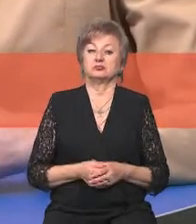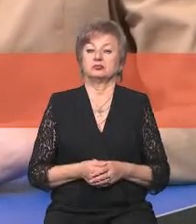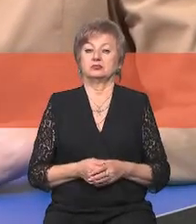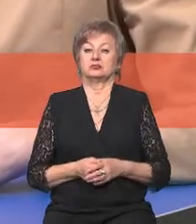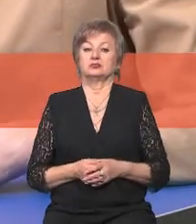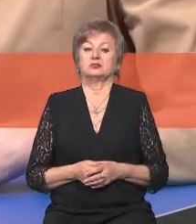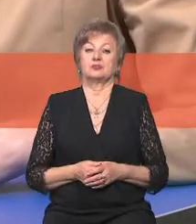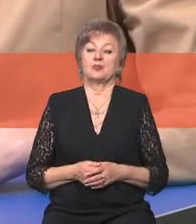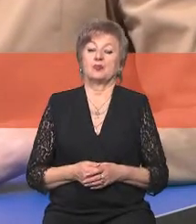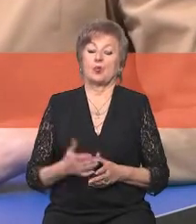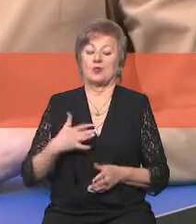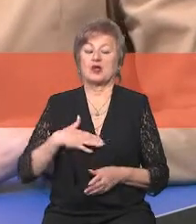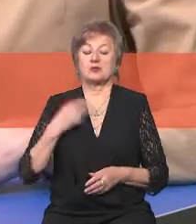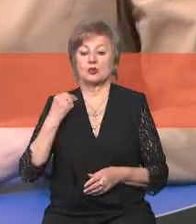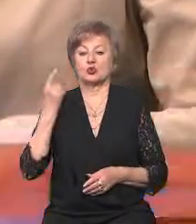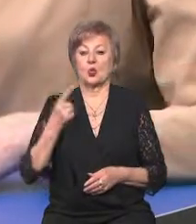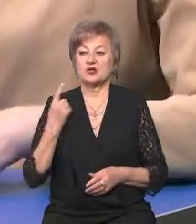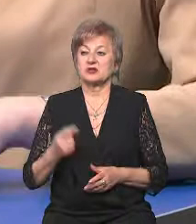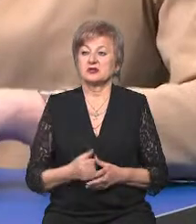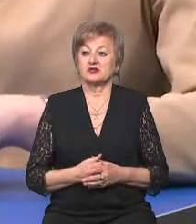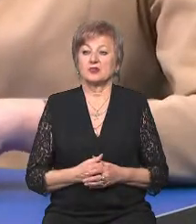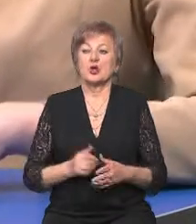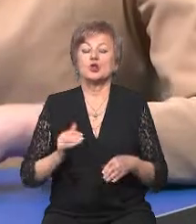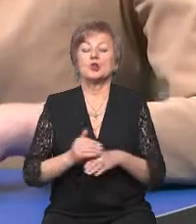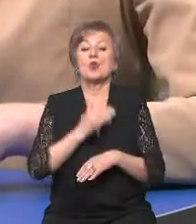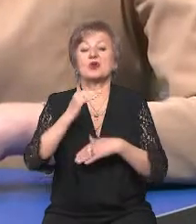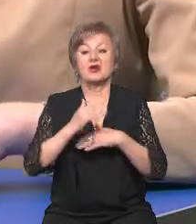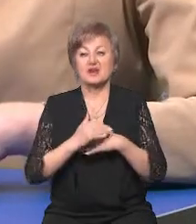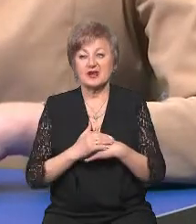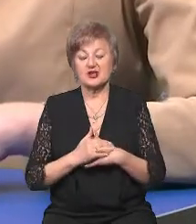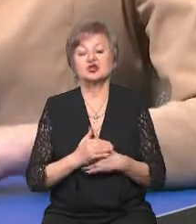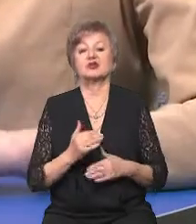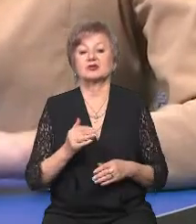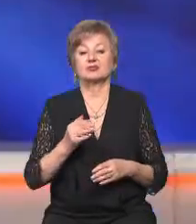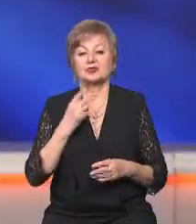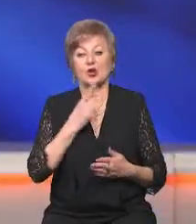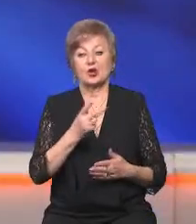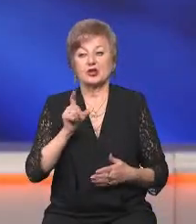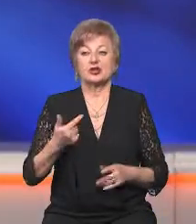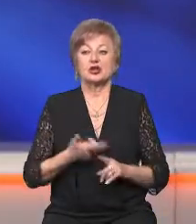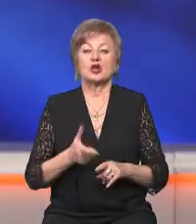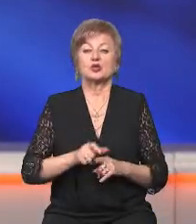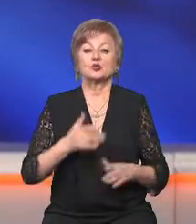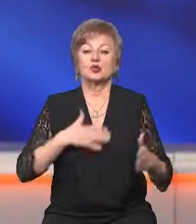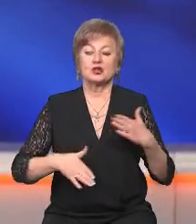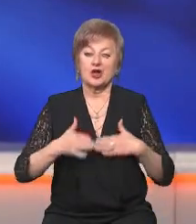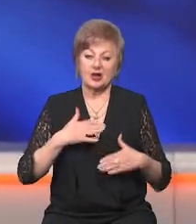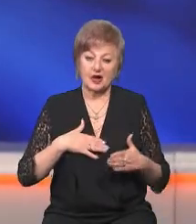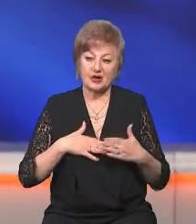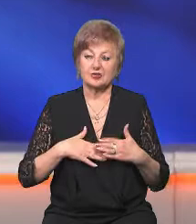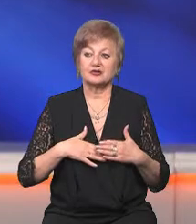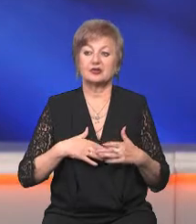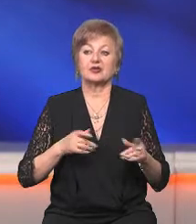в області нашій? Добрий вечір, шановні телеглядачі. Я дуже рада вітати тих, хто приєднався